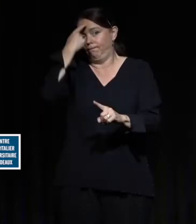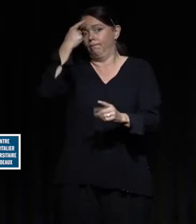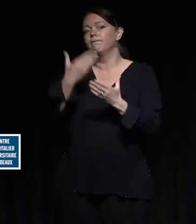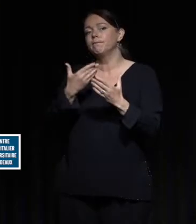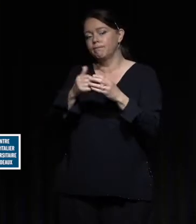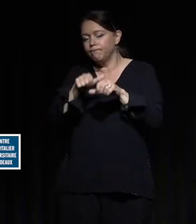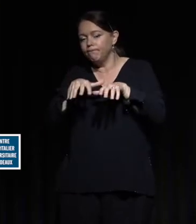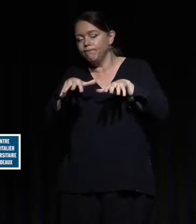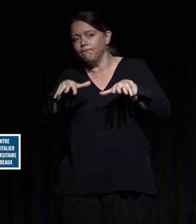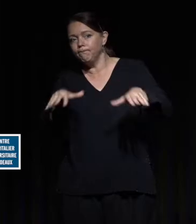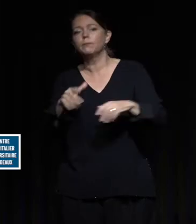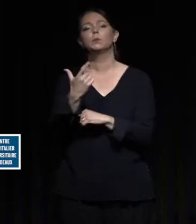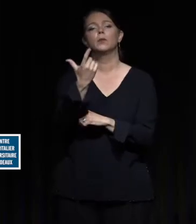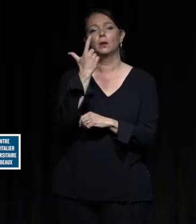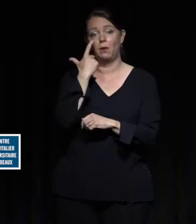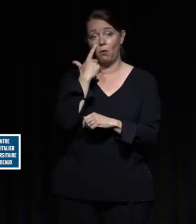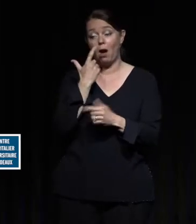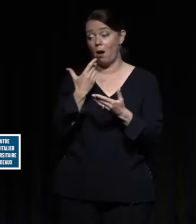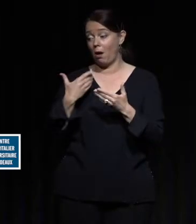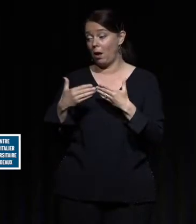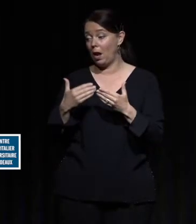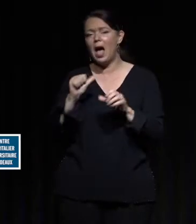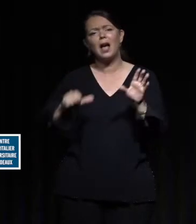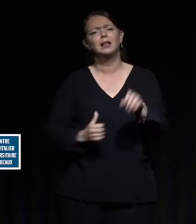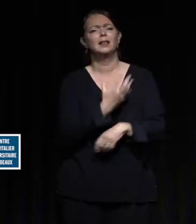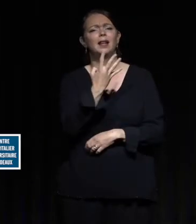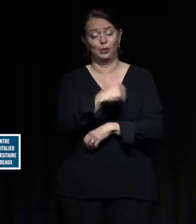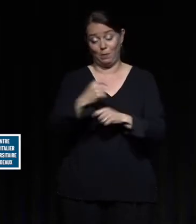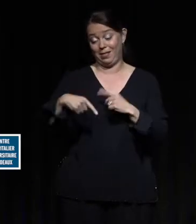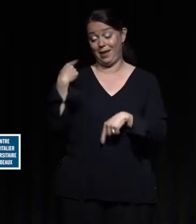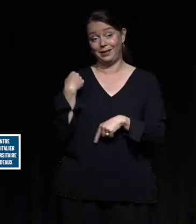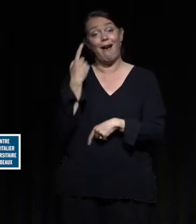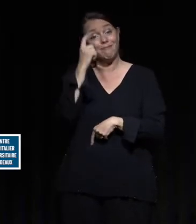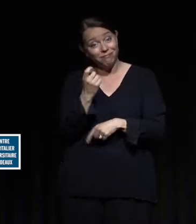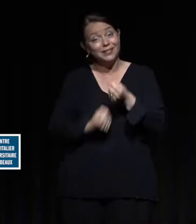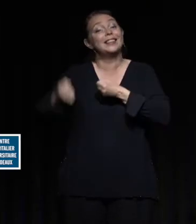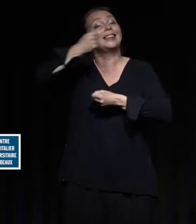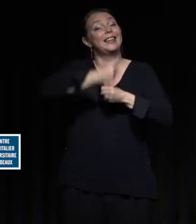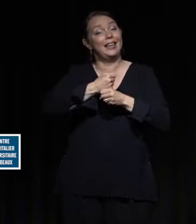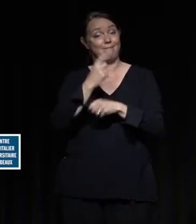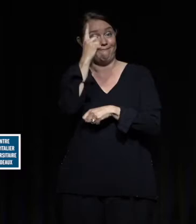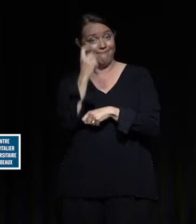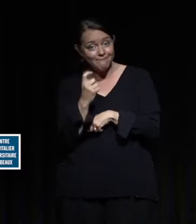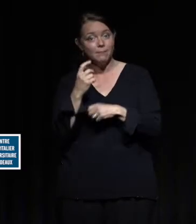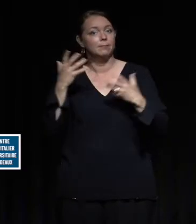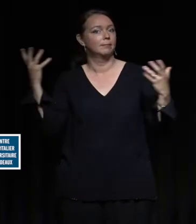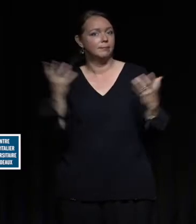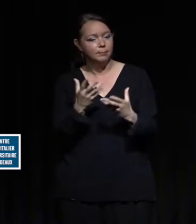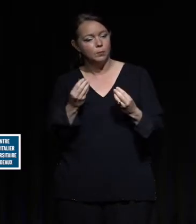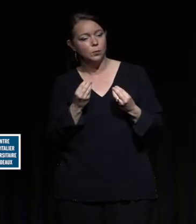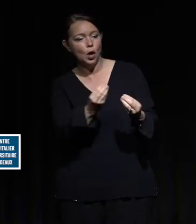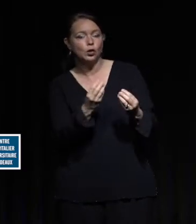vous verrez que l'on a créé en Aquitaine la semaine dernière, on a amorcé ce début d'idée